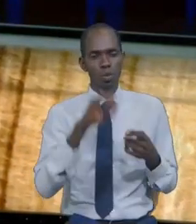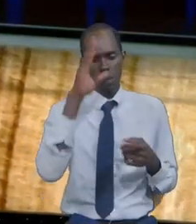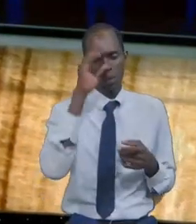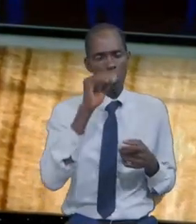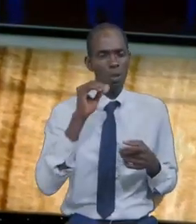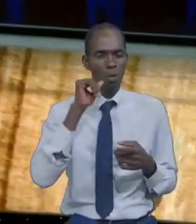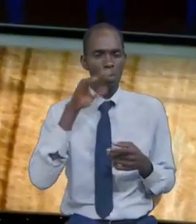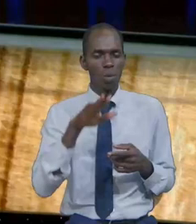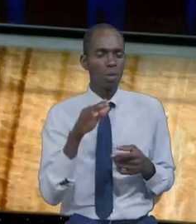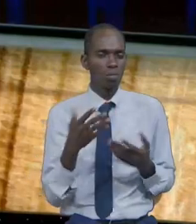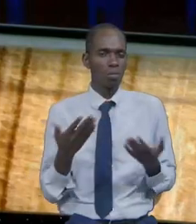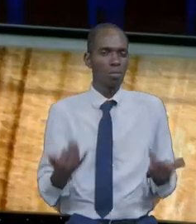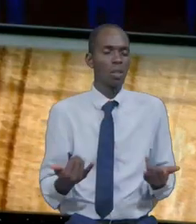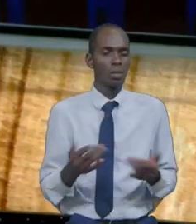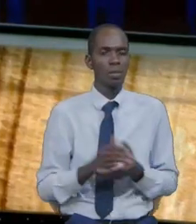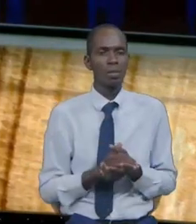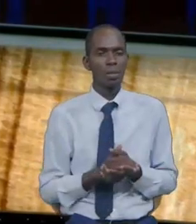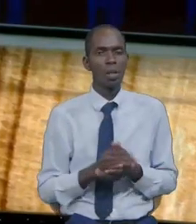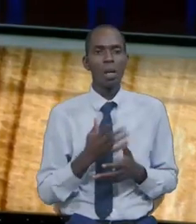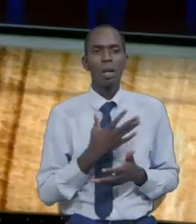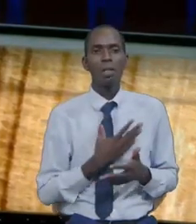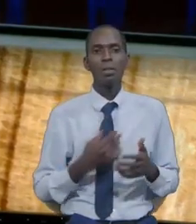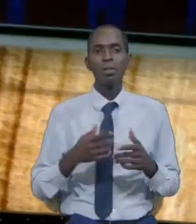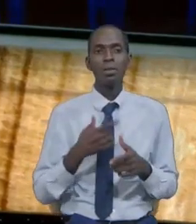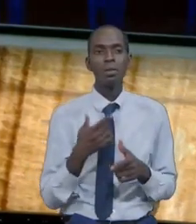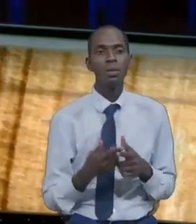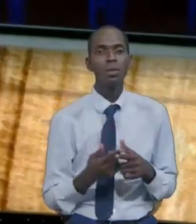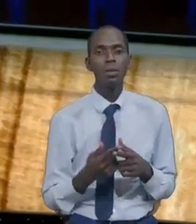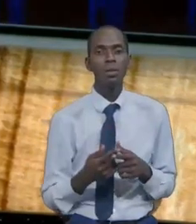ce qui lui est arrivé. Et puis, ils ont